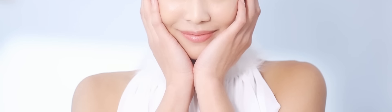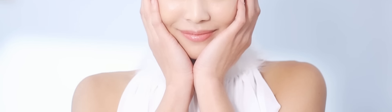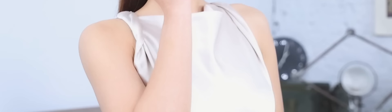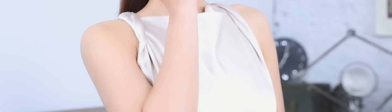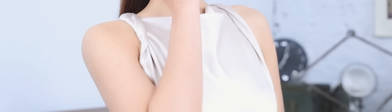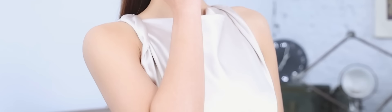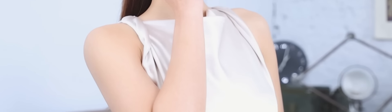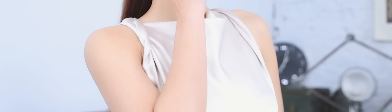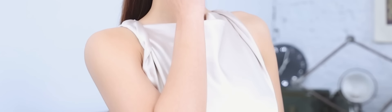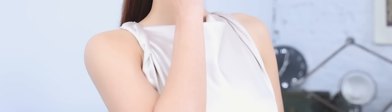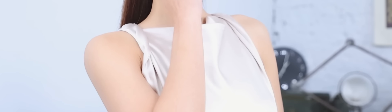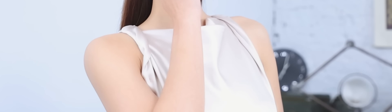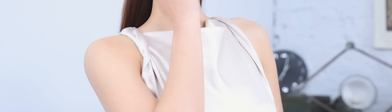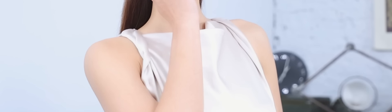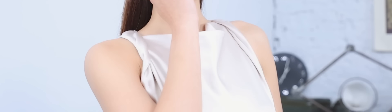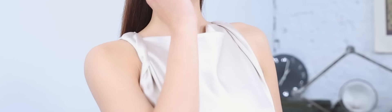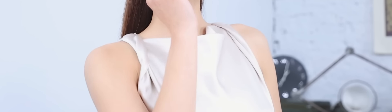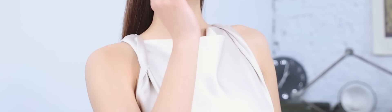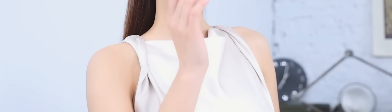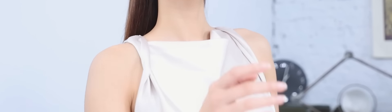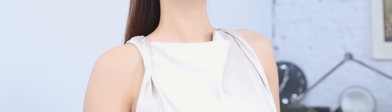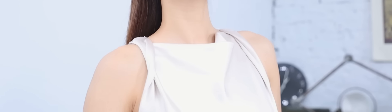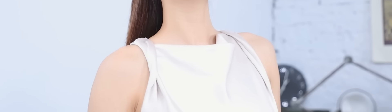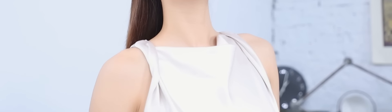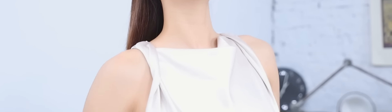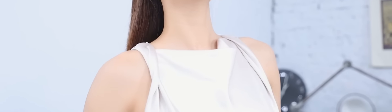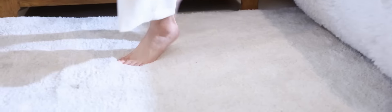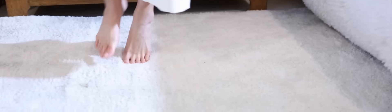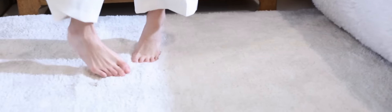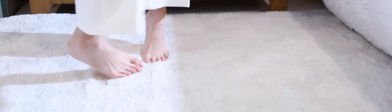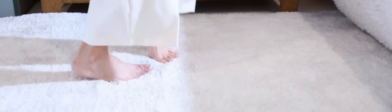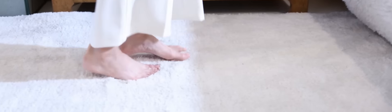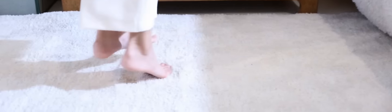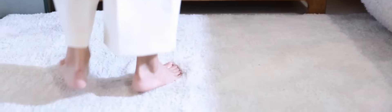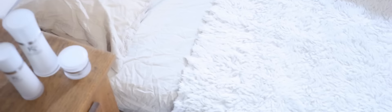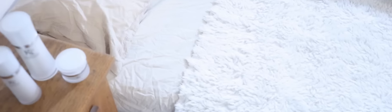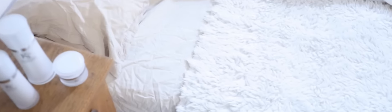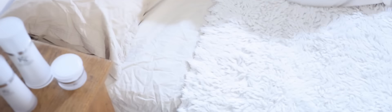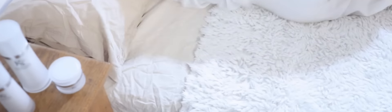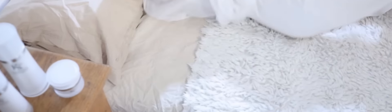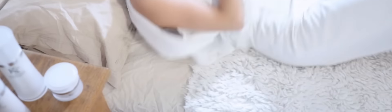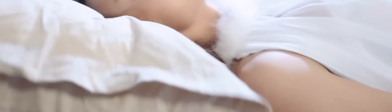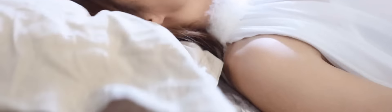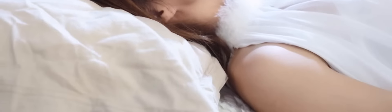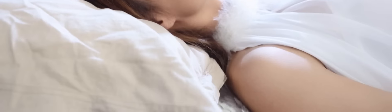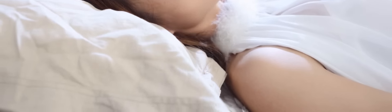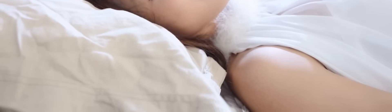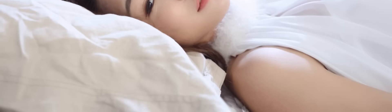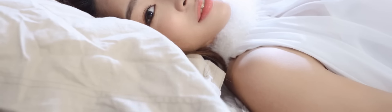性水嫩，轻松抚平皱纹，换回青春自信。